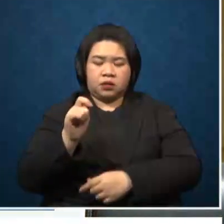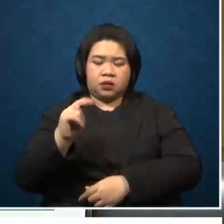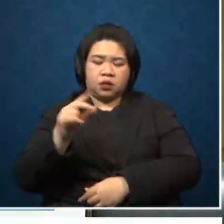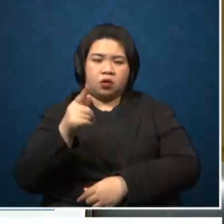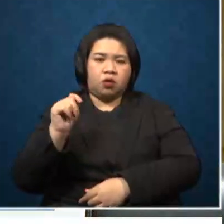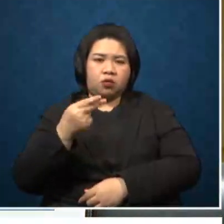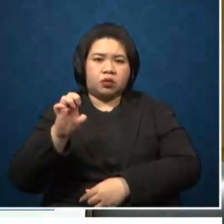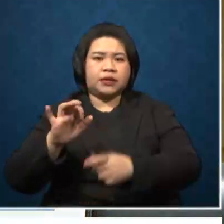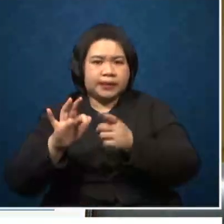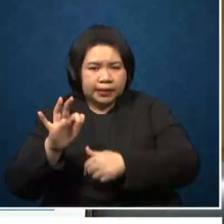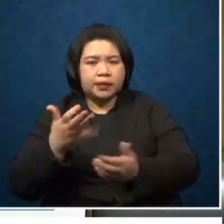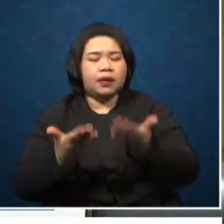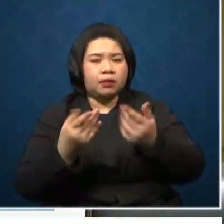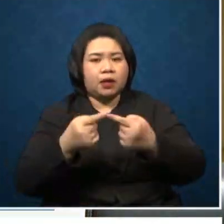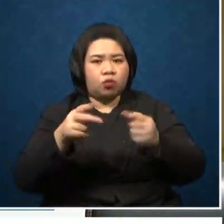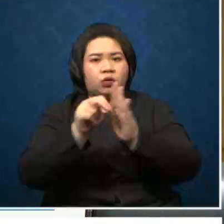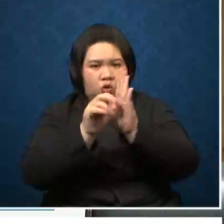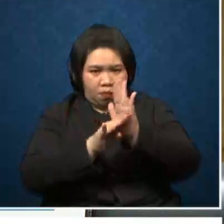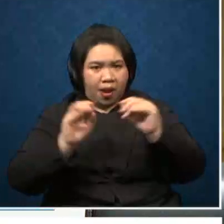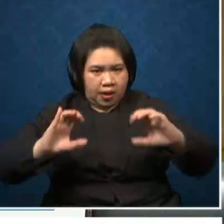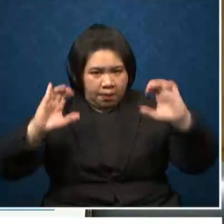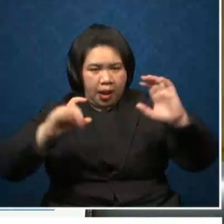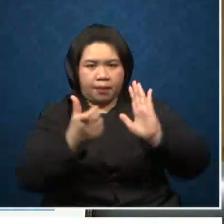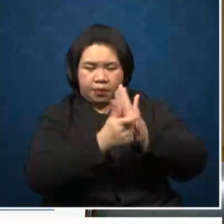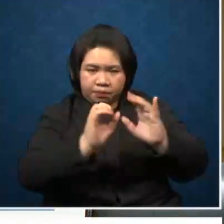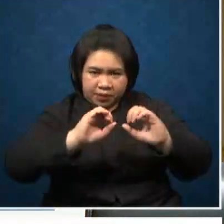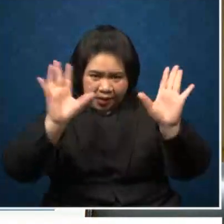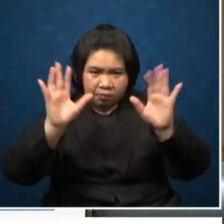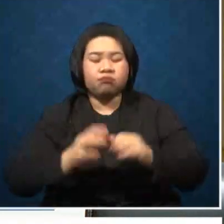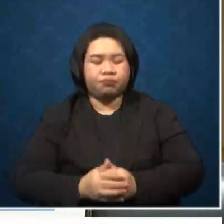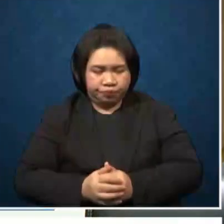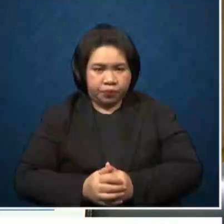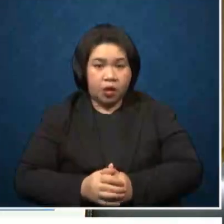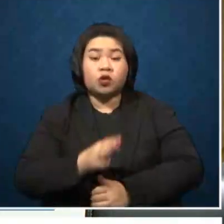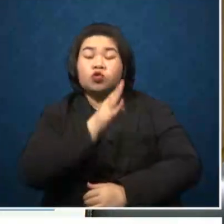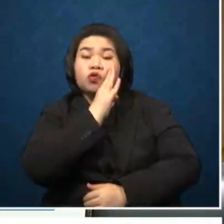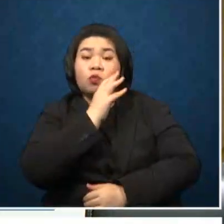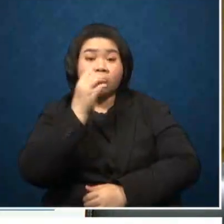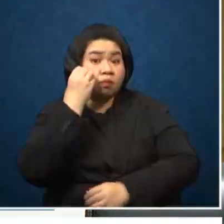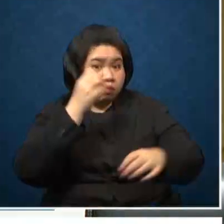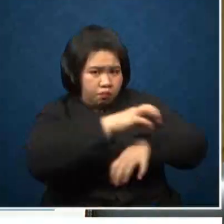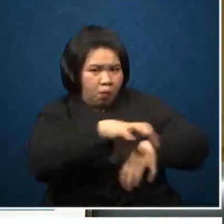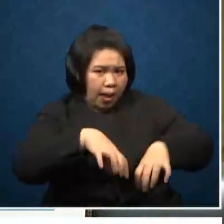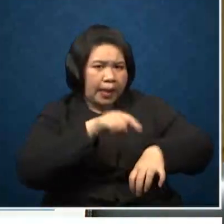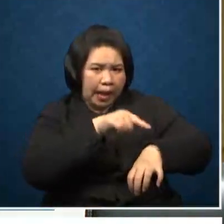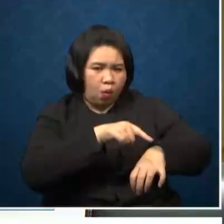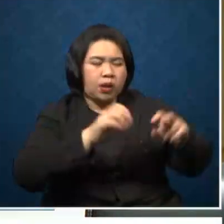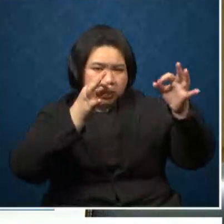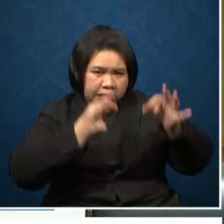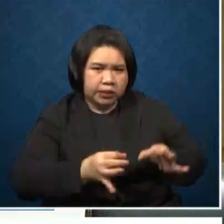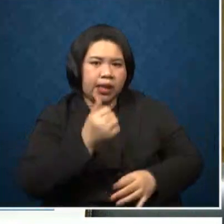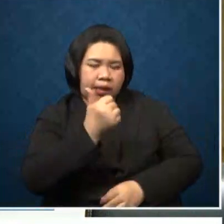ของรัฐให้ได้คือความมีเอกภาพในเรื่องการทำให้กรรมการหมู่บ้าน